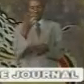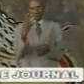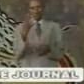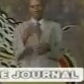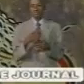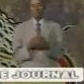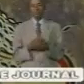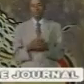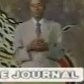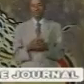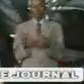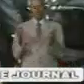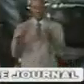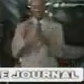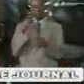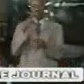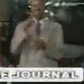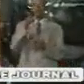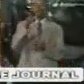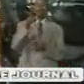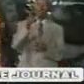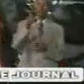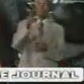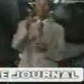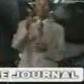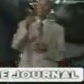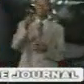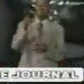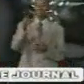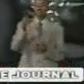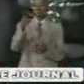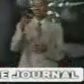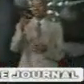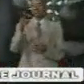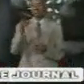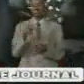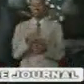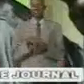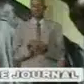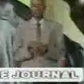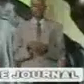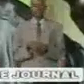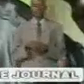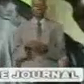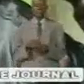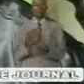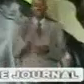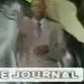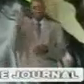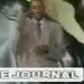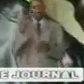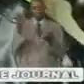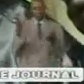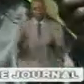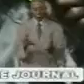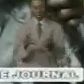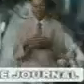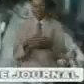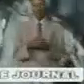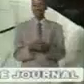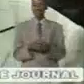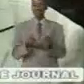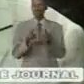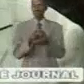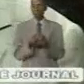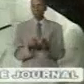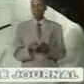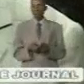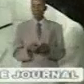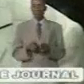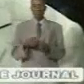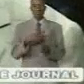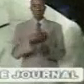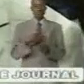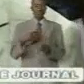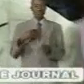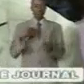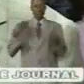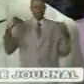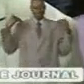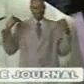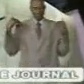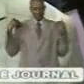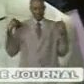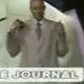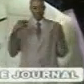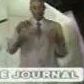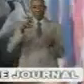l'artiste Moutoké. Madame le DG de la RTNC, Nicole Dimbambo Kitoko Bwanga, a eu du mal à dissimuler son